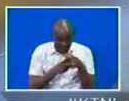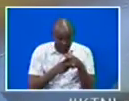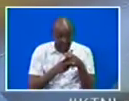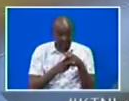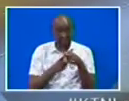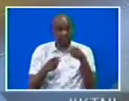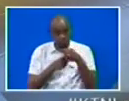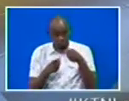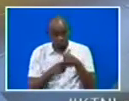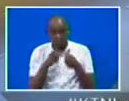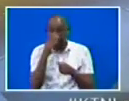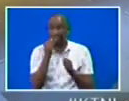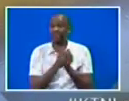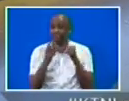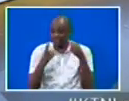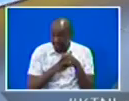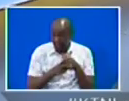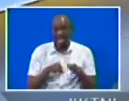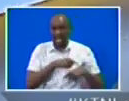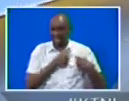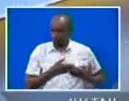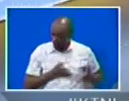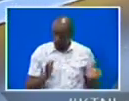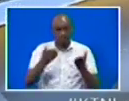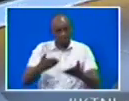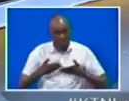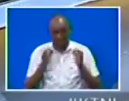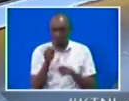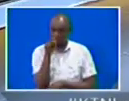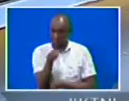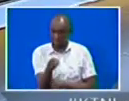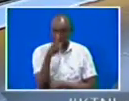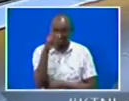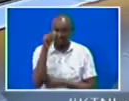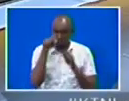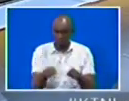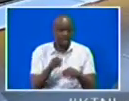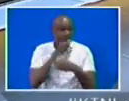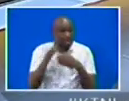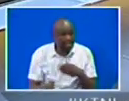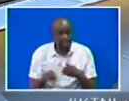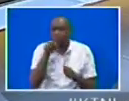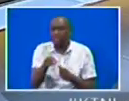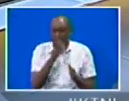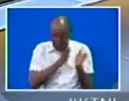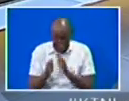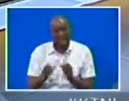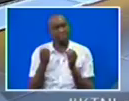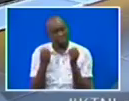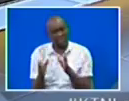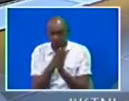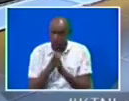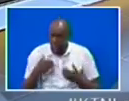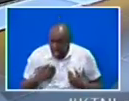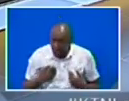6 mwaka 2017, kwa moyo mkunjufu na kukaribisha kwa taarifa za KTN leo wikendi, ambapo tumekuandalia mengi.